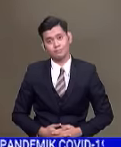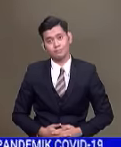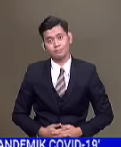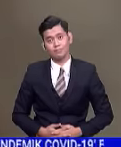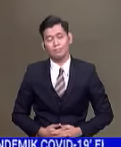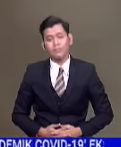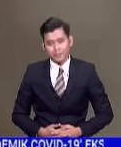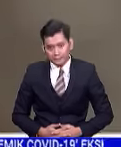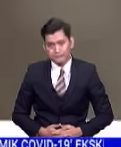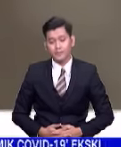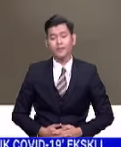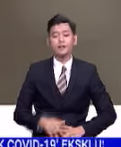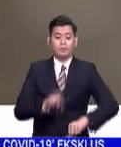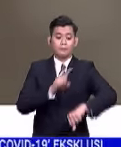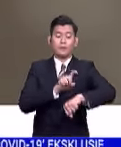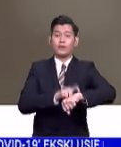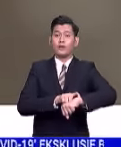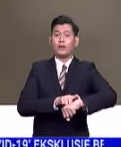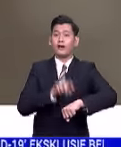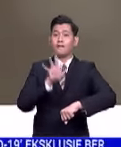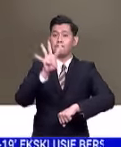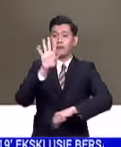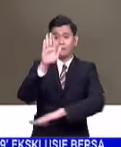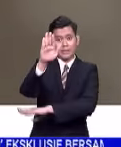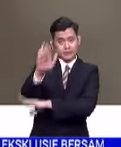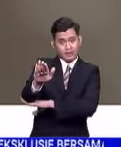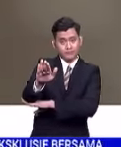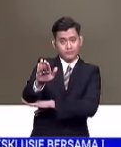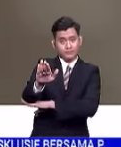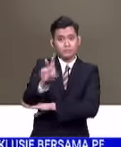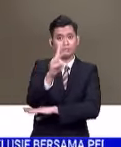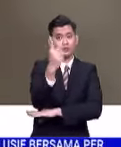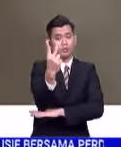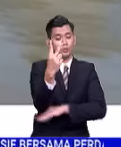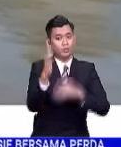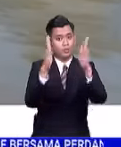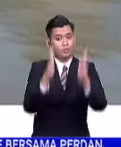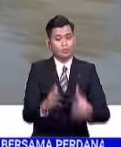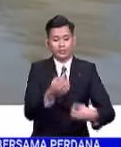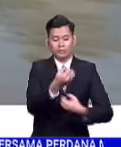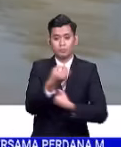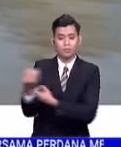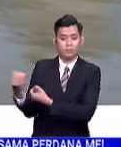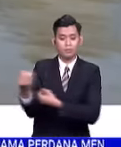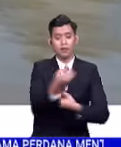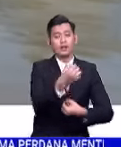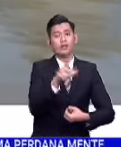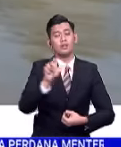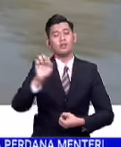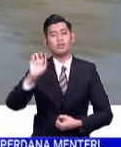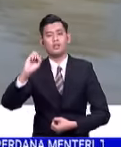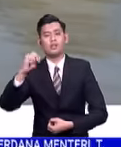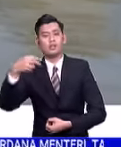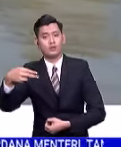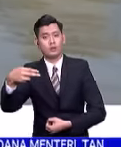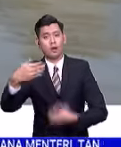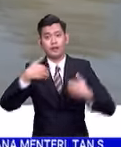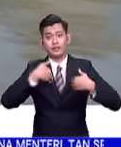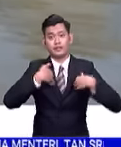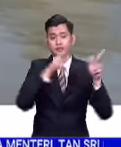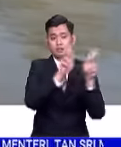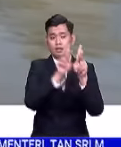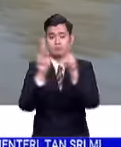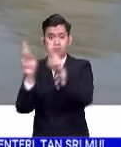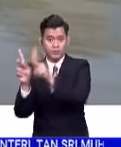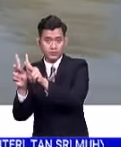Sementara itu juga, setakat pukul 4 petang, Ketua Bomba dan Penyelamat Zon Miri, Lau Poh Kiong, memaklumkan beberapa buah kampung dan